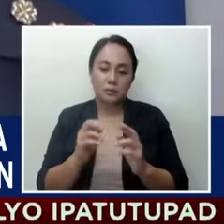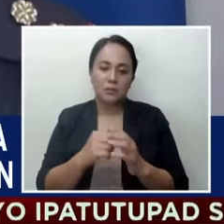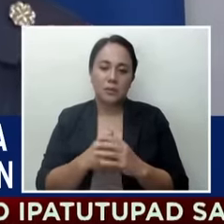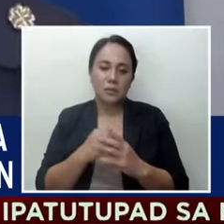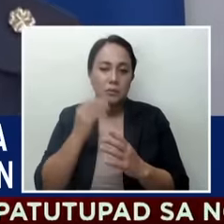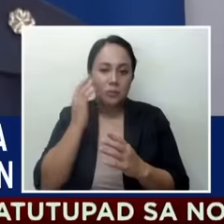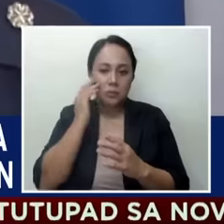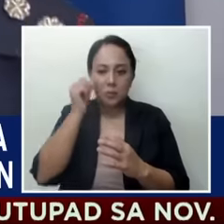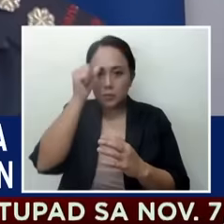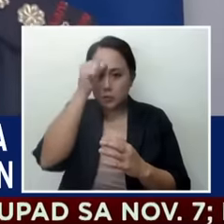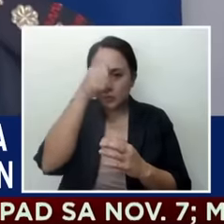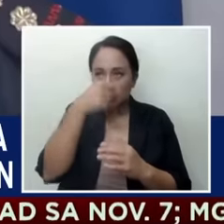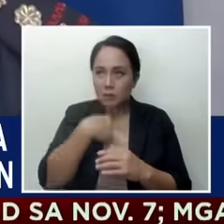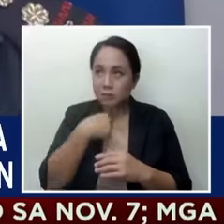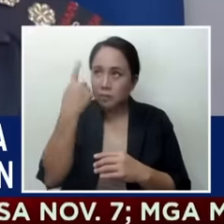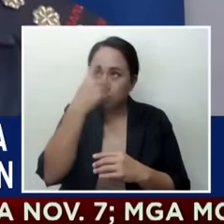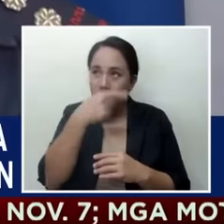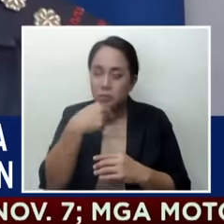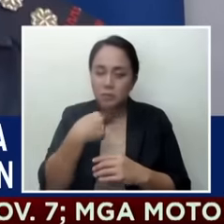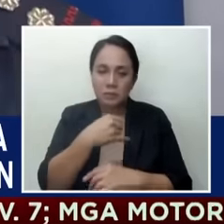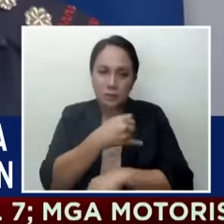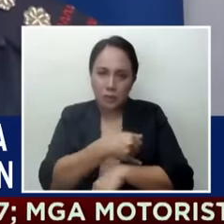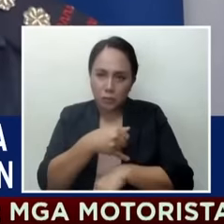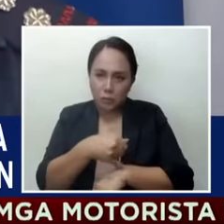tandaan kung may papagkakakilala, tattoo,